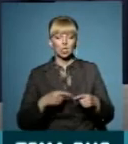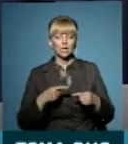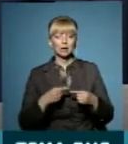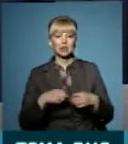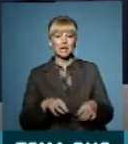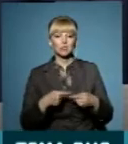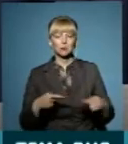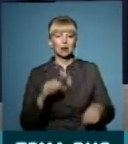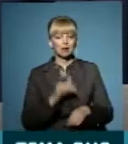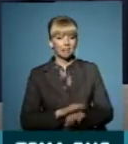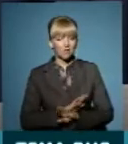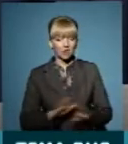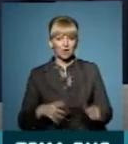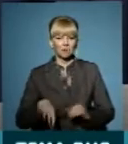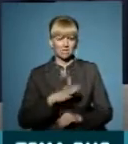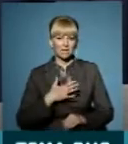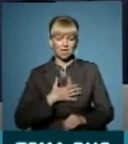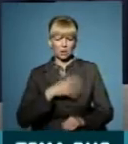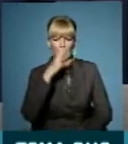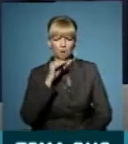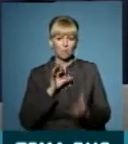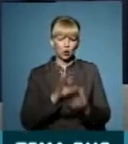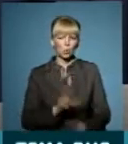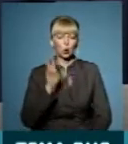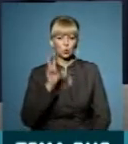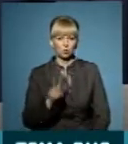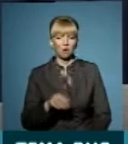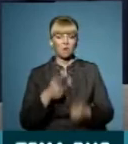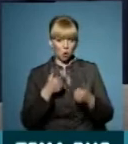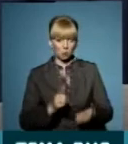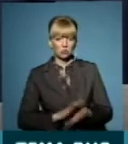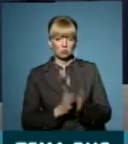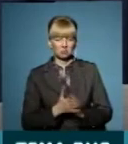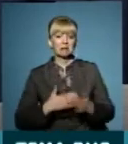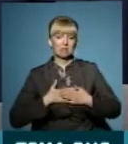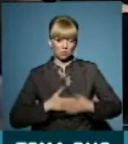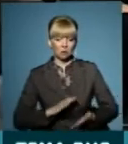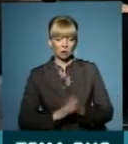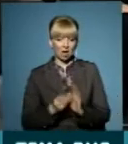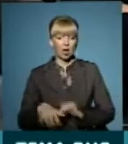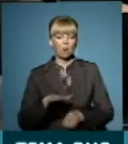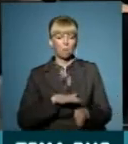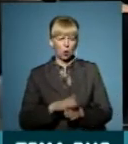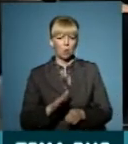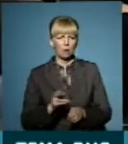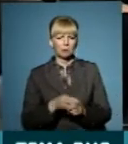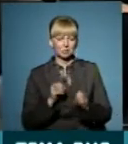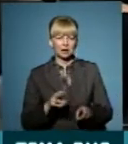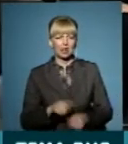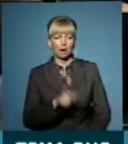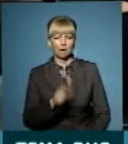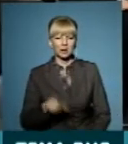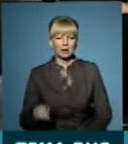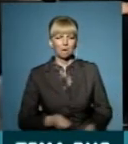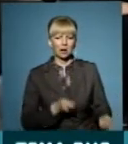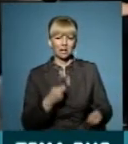не виявлено. Тобто всі наші маршрутки, тролейбуси в хорошому стані, задовільному і повністю безпечні для пасажирських перевезень?